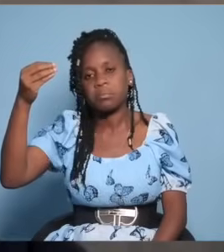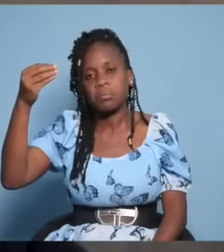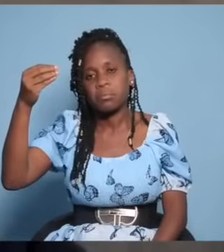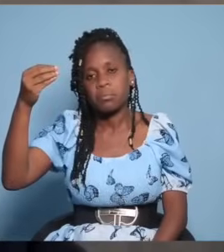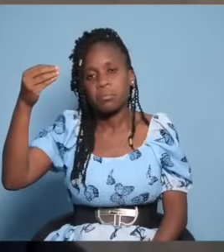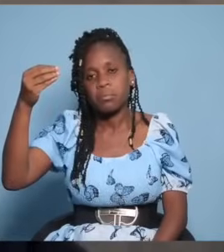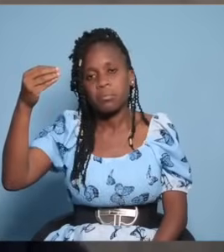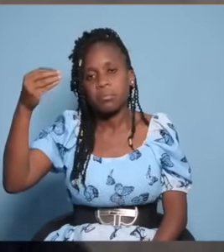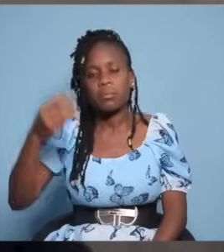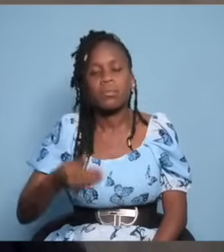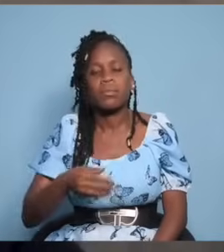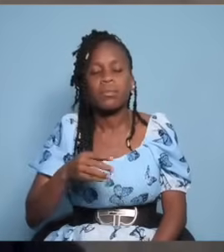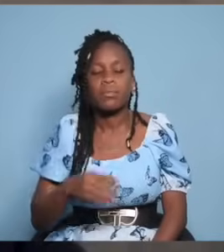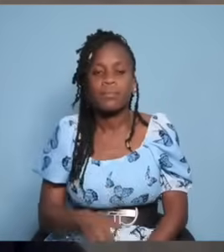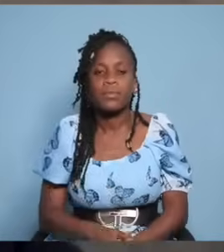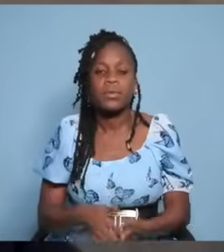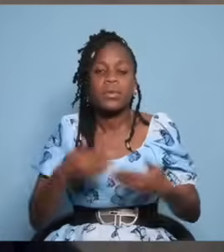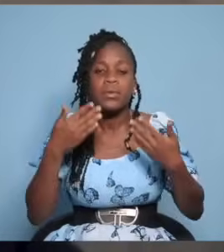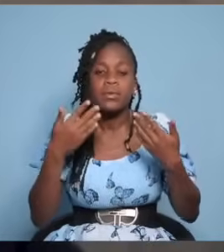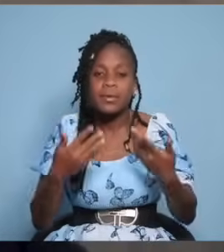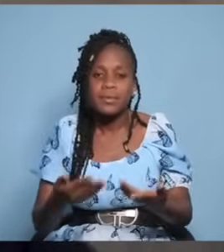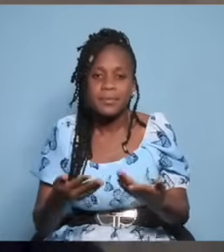Unaona? Sasa